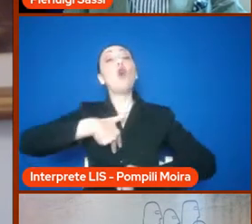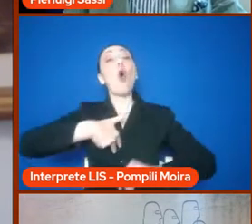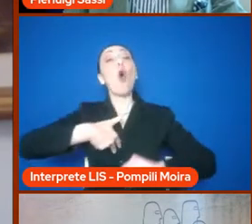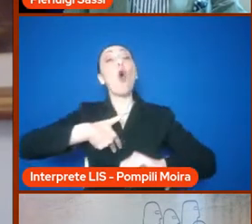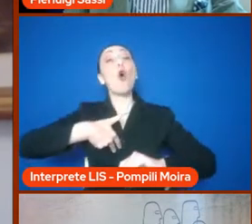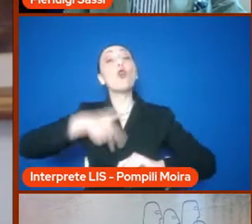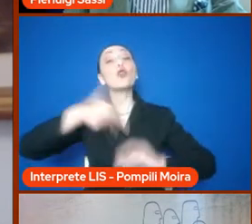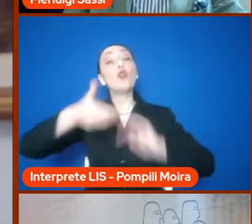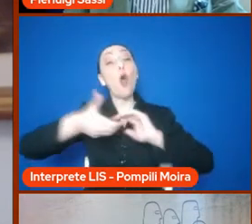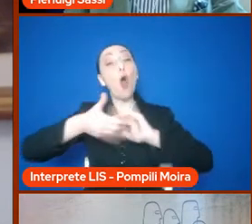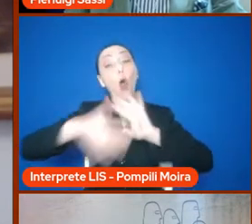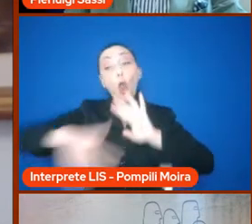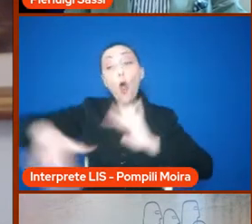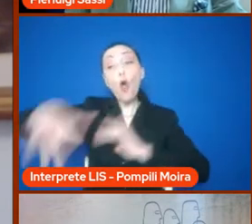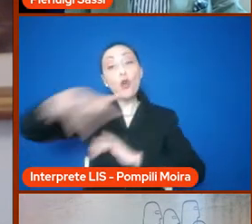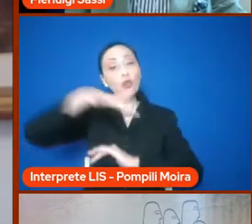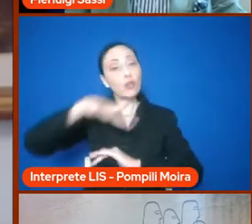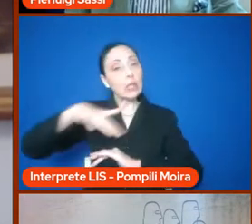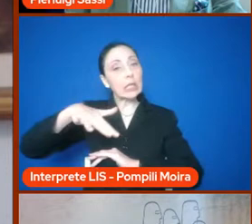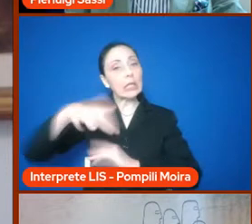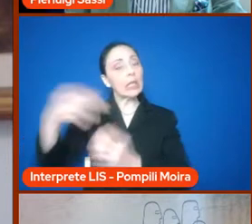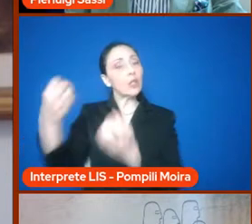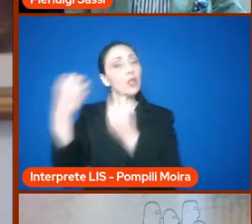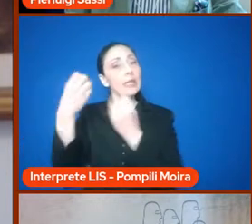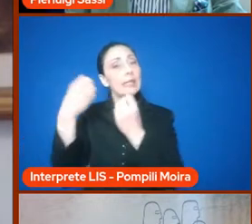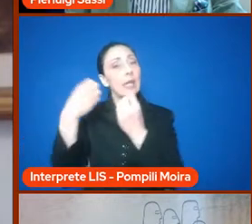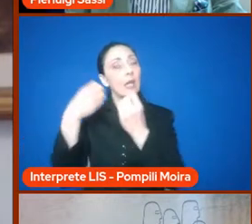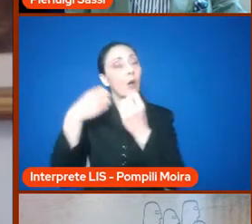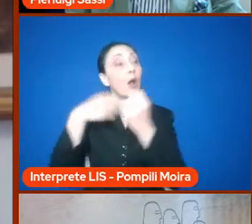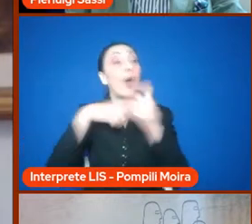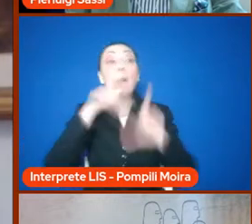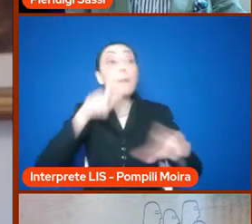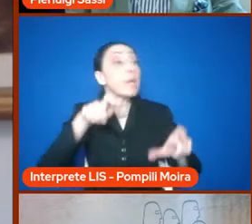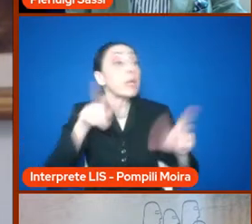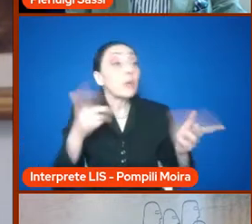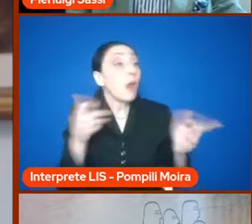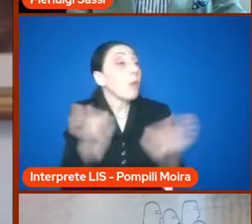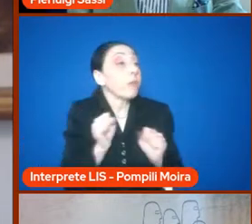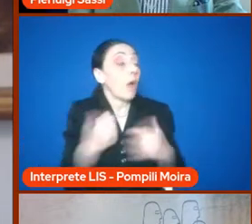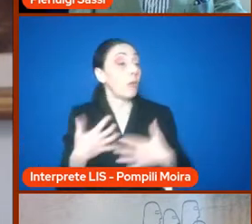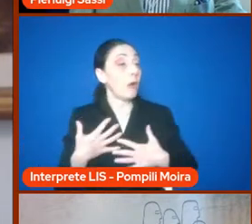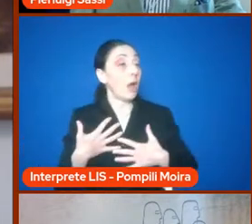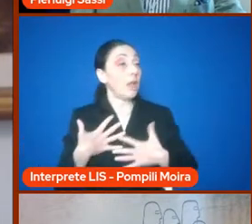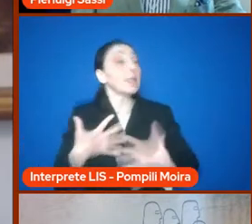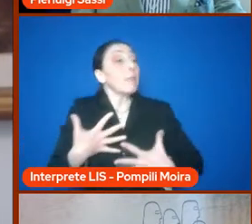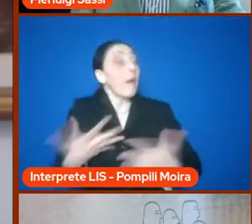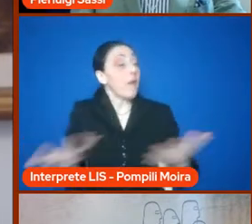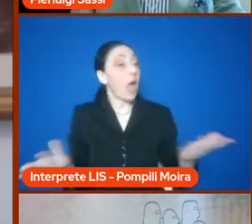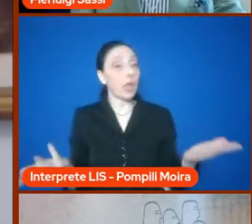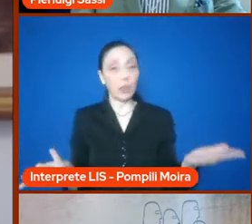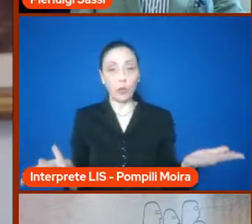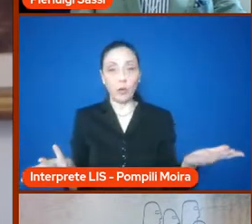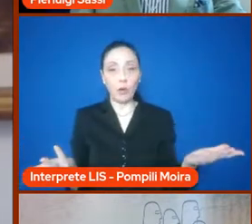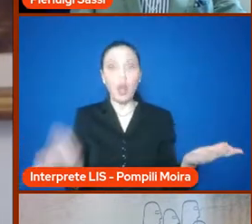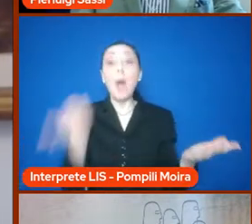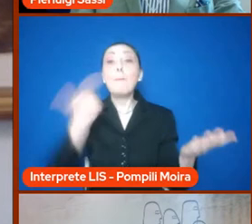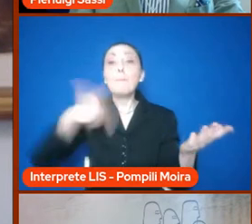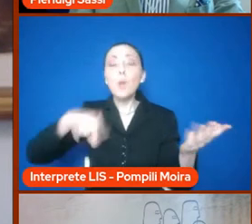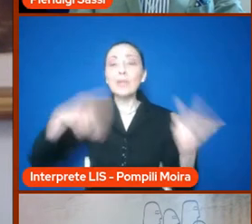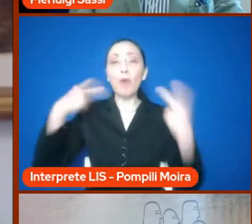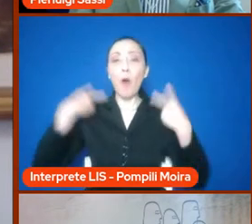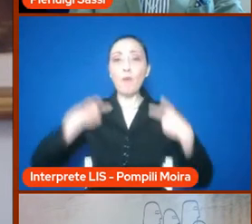ha paura, perché si è così tanto spaventata per questa non linearità,